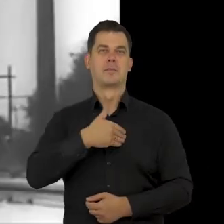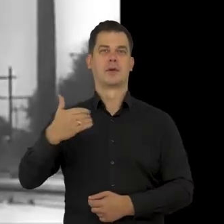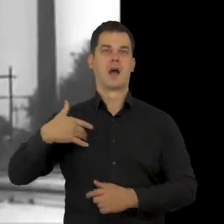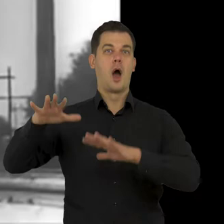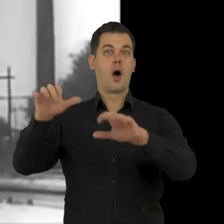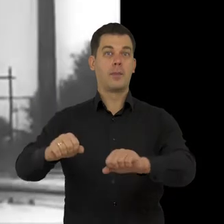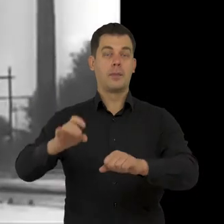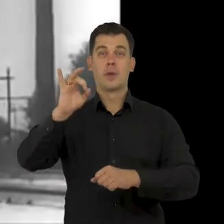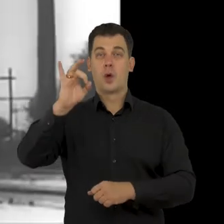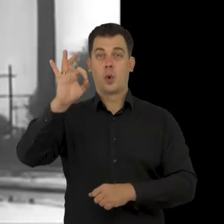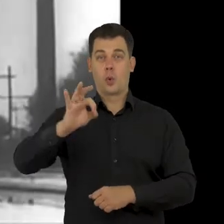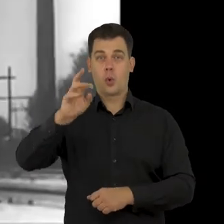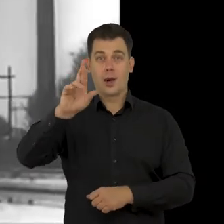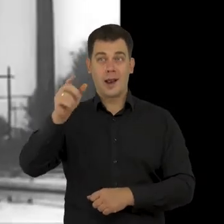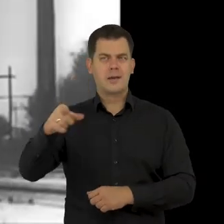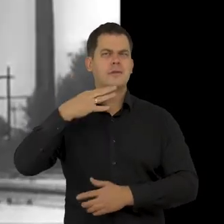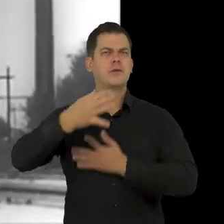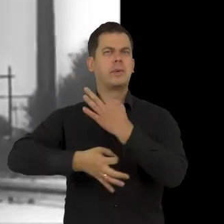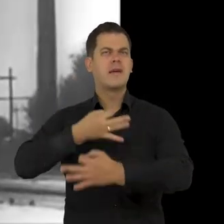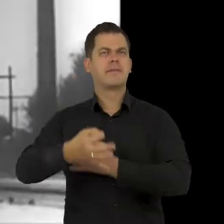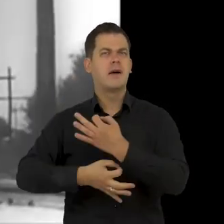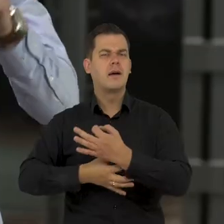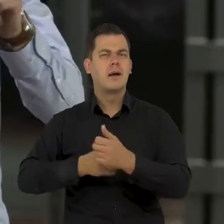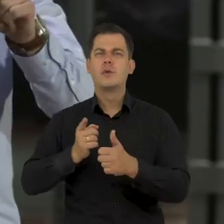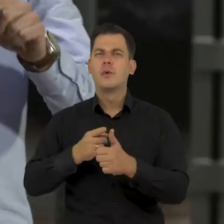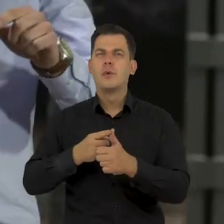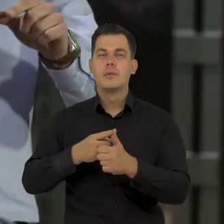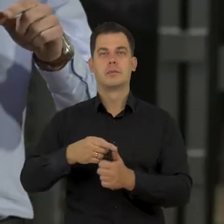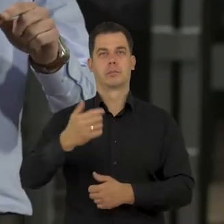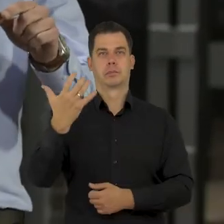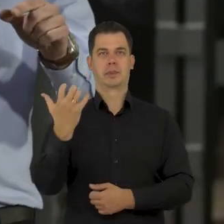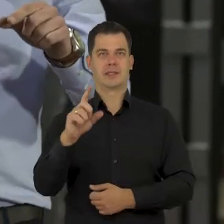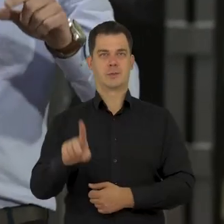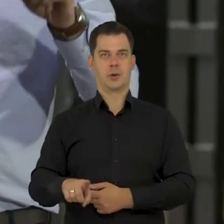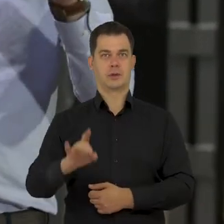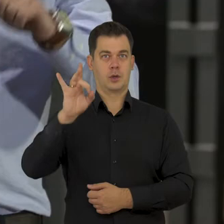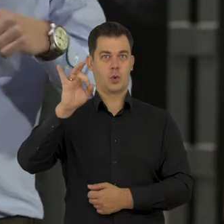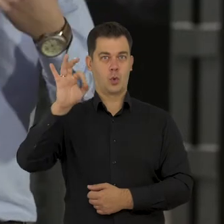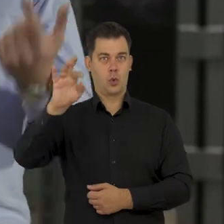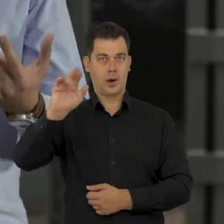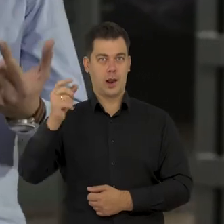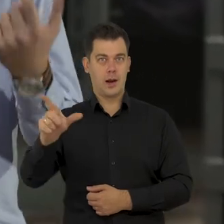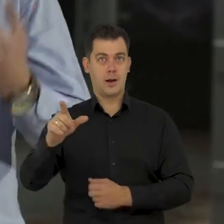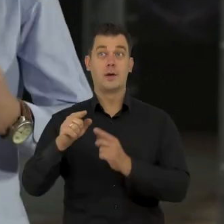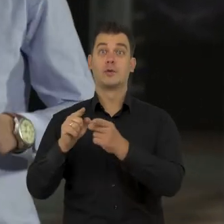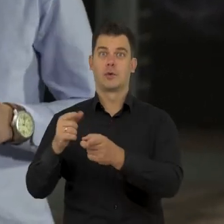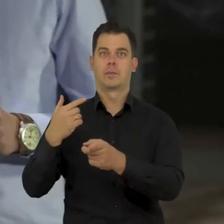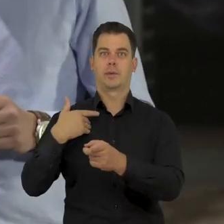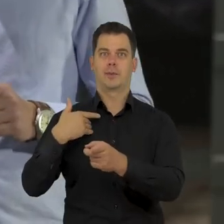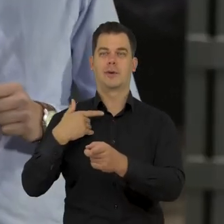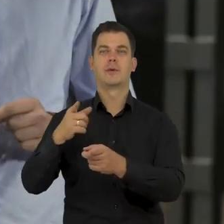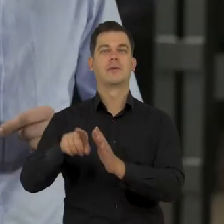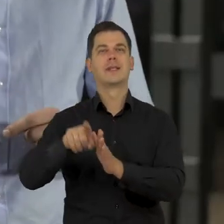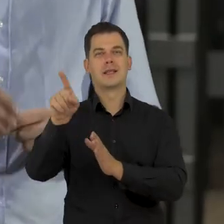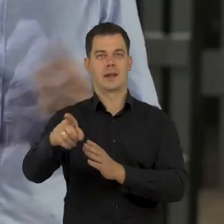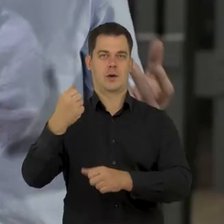Pewnie doskonale znacie tę piosenkę z okupowanej Polski. A góral, o którym mowa w tekście, to banknot o nominale 500 zł.